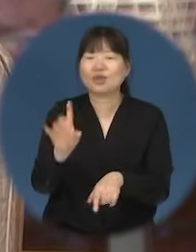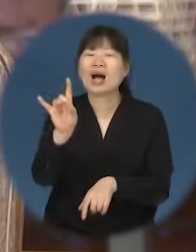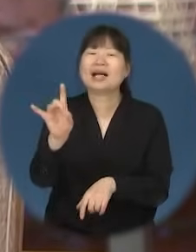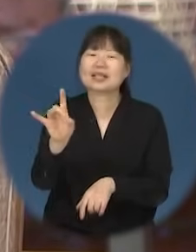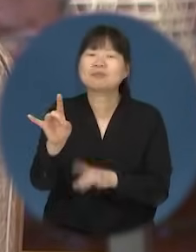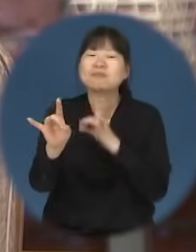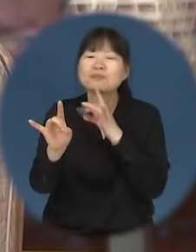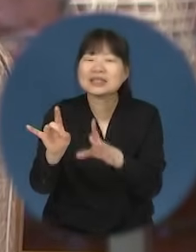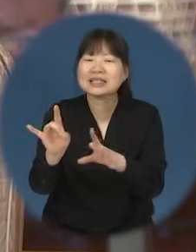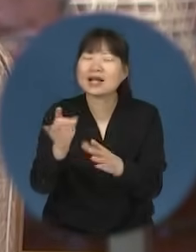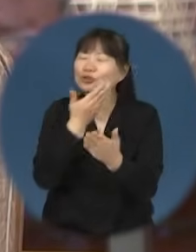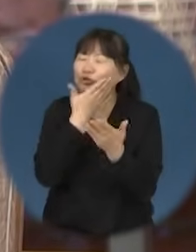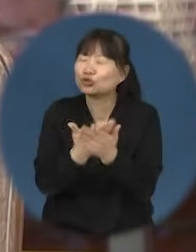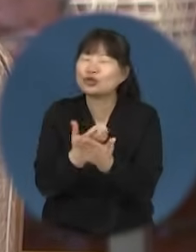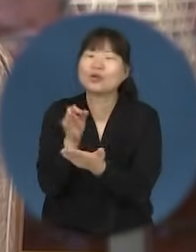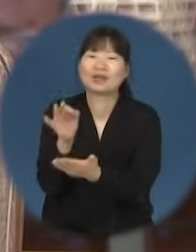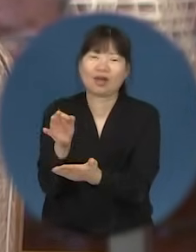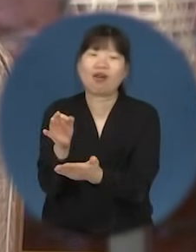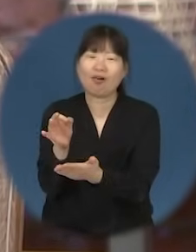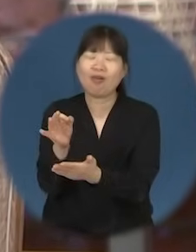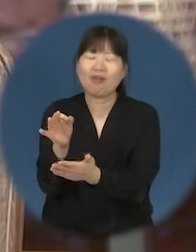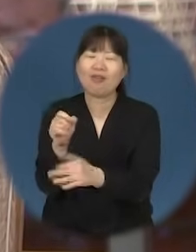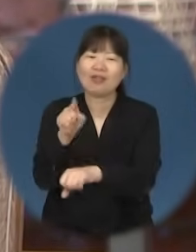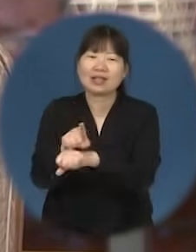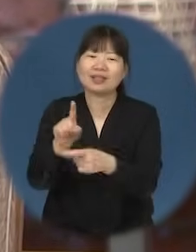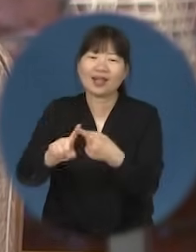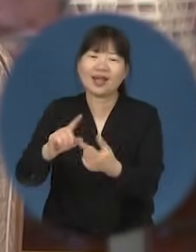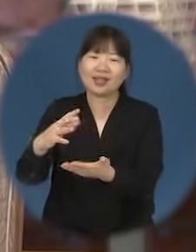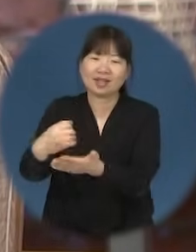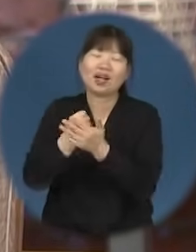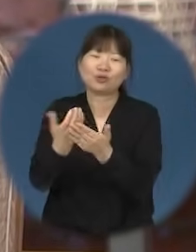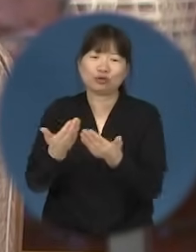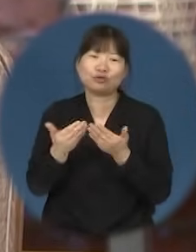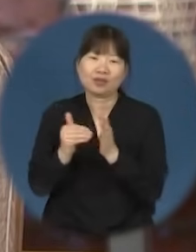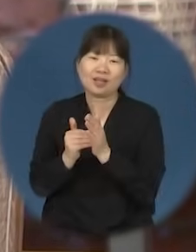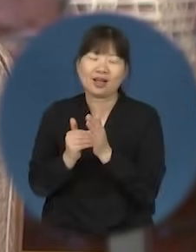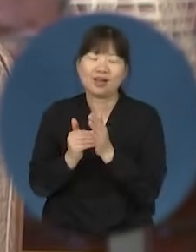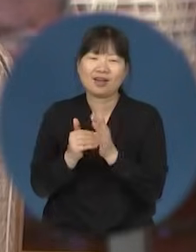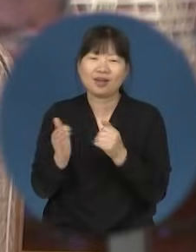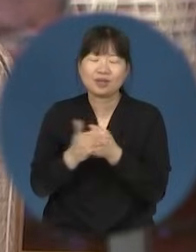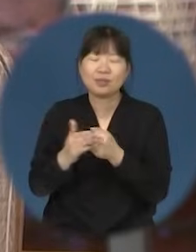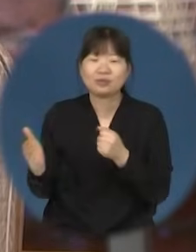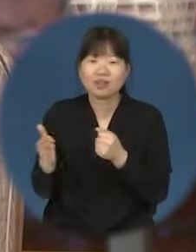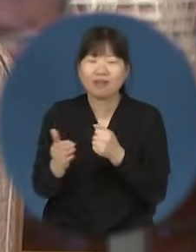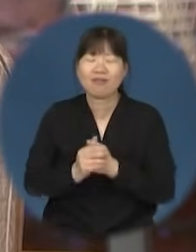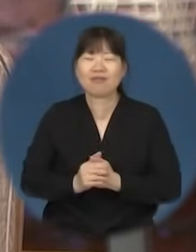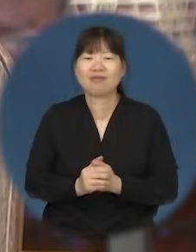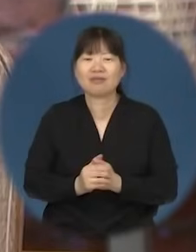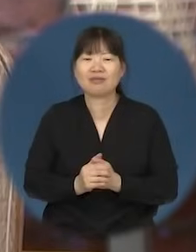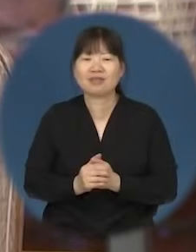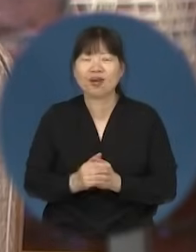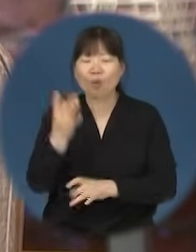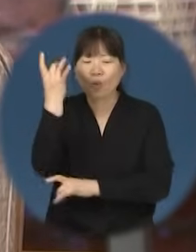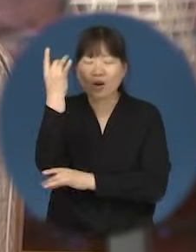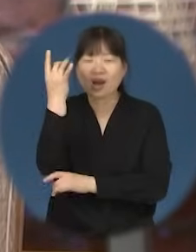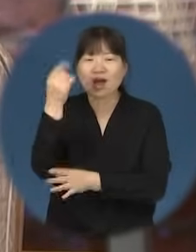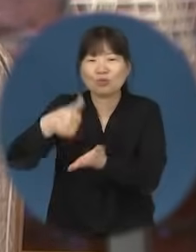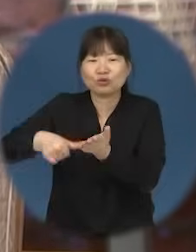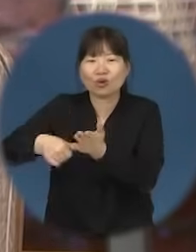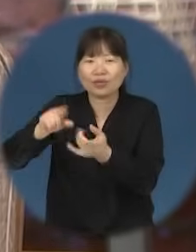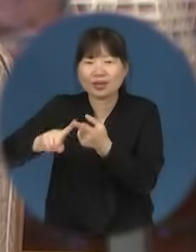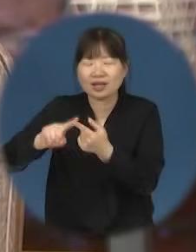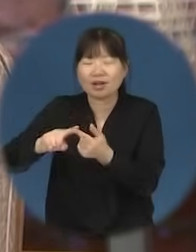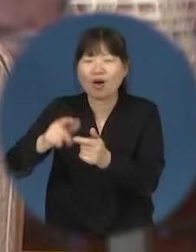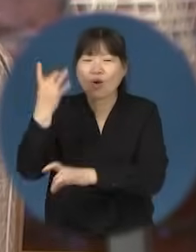파일이 희소성이 생기는 거예요. 예, 예. 진본성이 생기고. 그렇죠. 그러니까 원본에 대한 개념이 생기니까 이 원본에 대해서